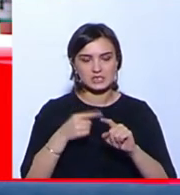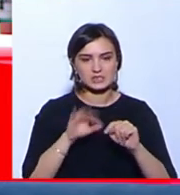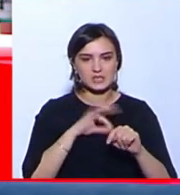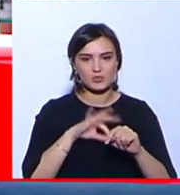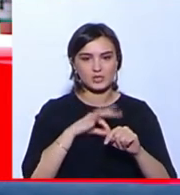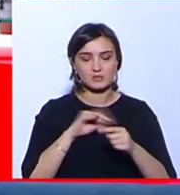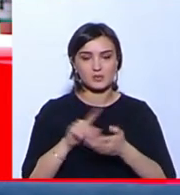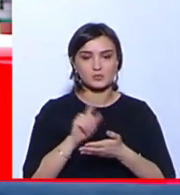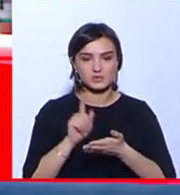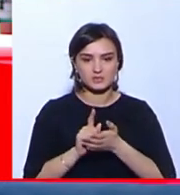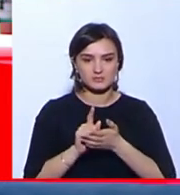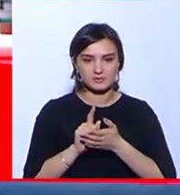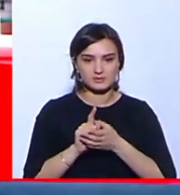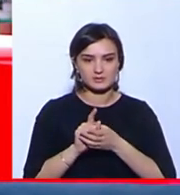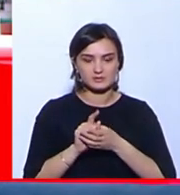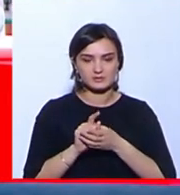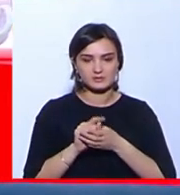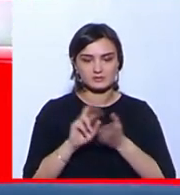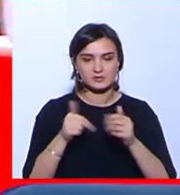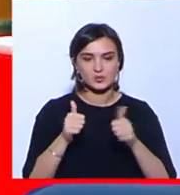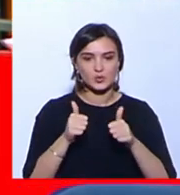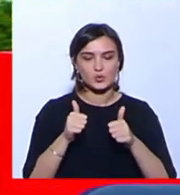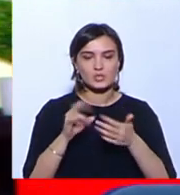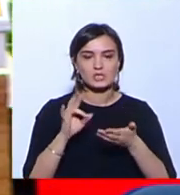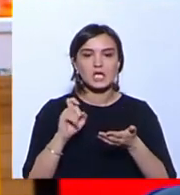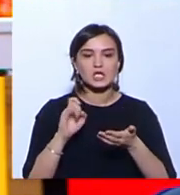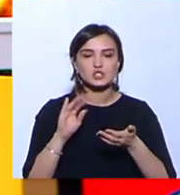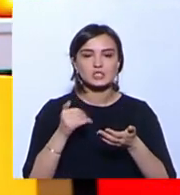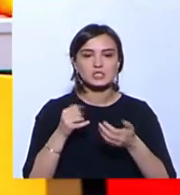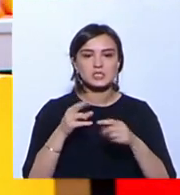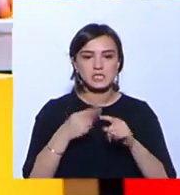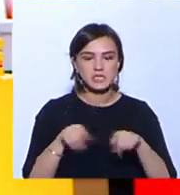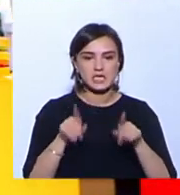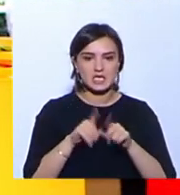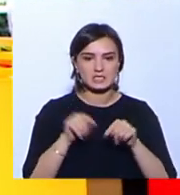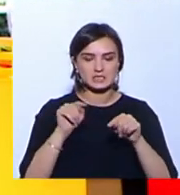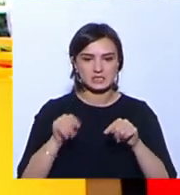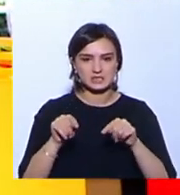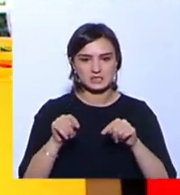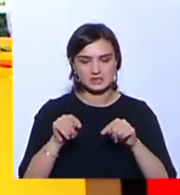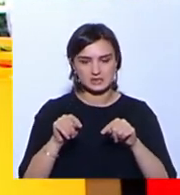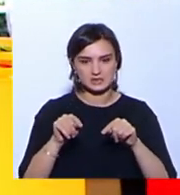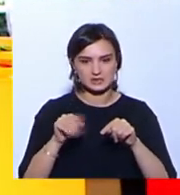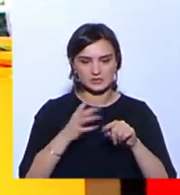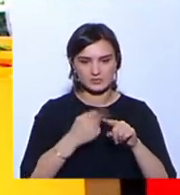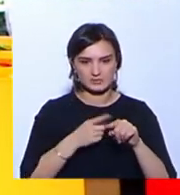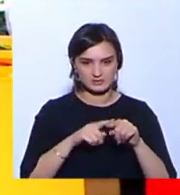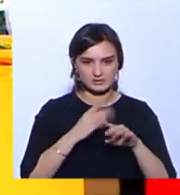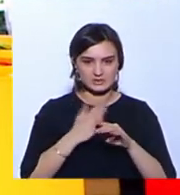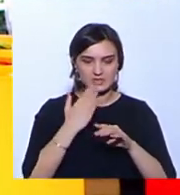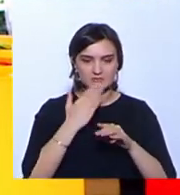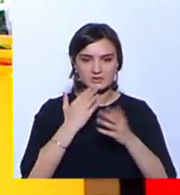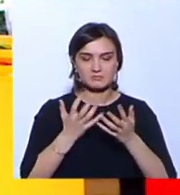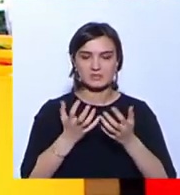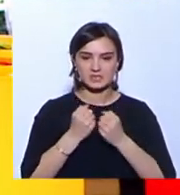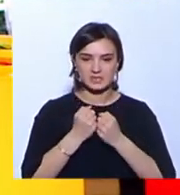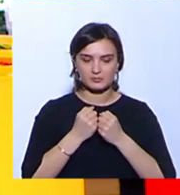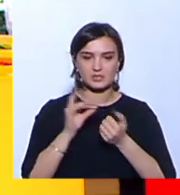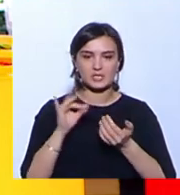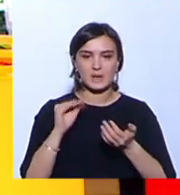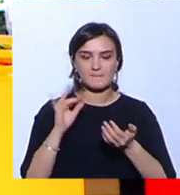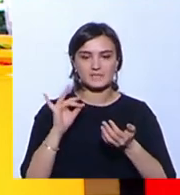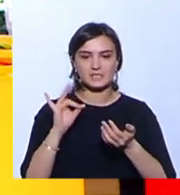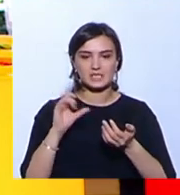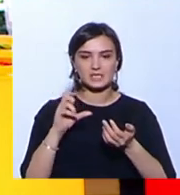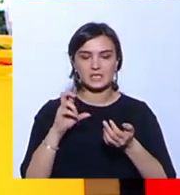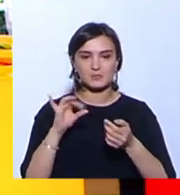გამოყენება აუცილებელია, მაგრამ როგორი ნახშირწყალი, აი ასეთი ნახშირწყალი, რომელიც არის ადვილად შეთვისებადი, რაფინირებული